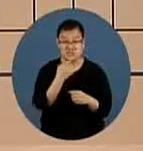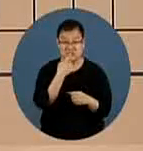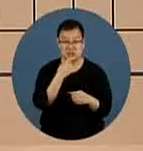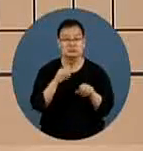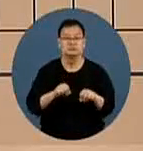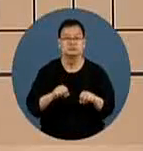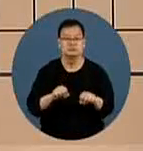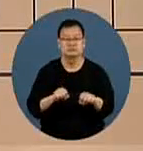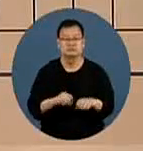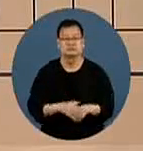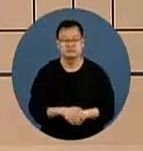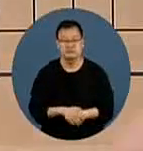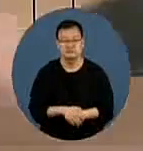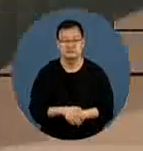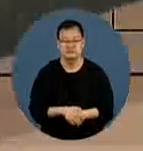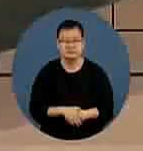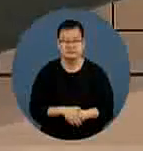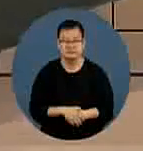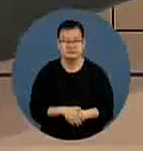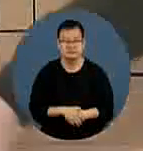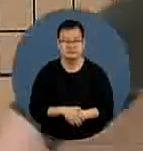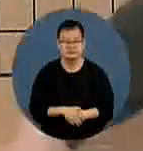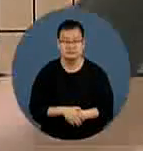되어서 살게 되겠죠.